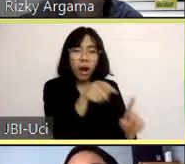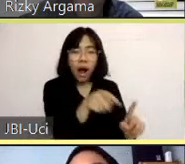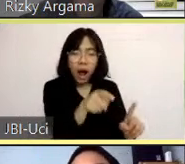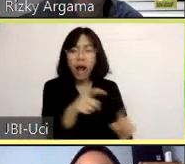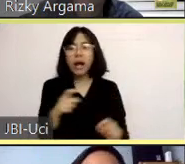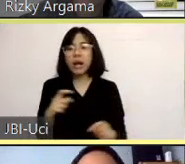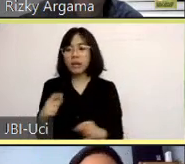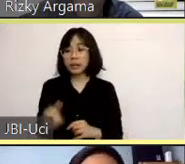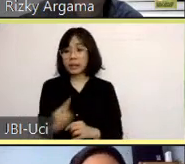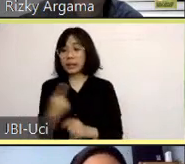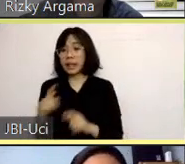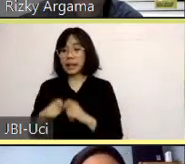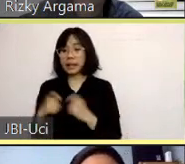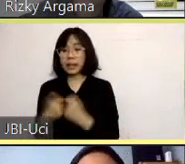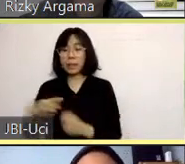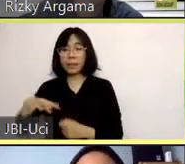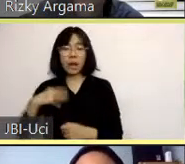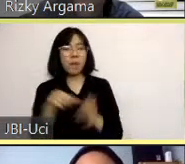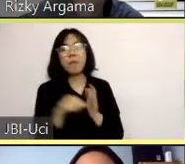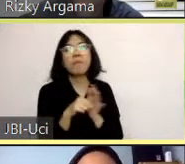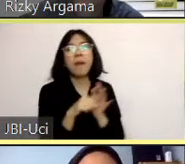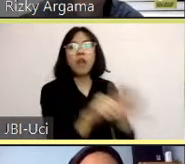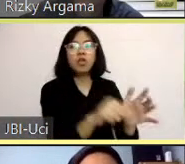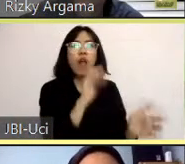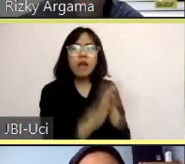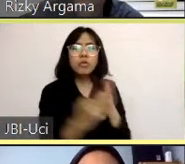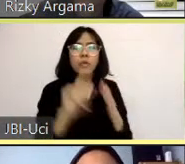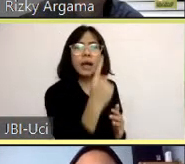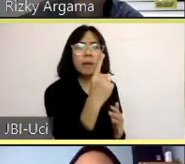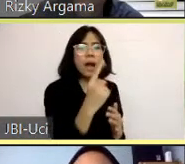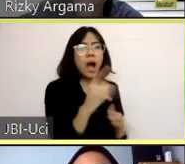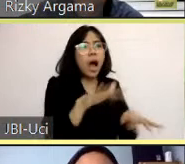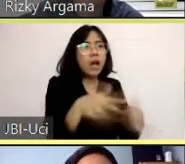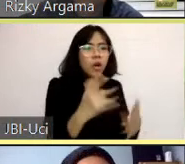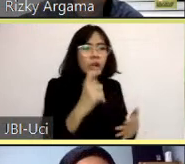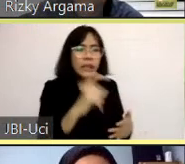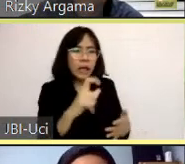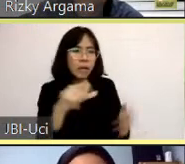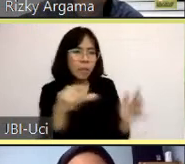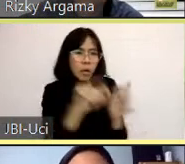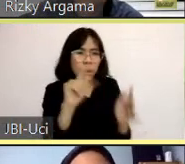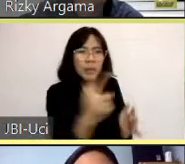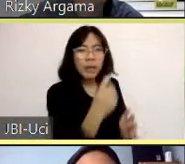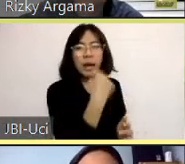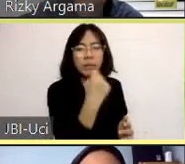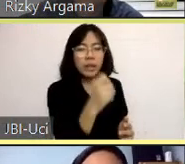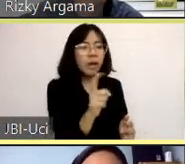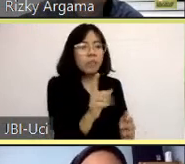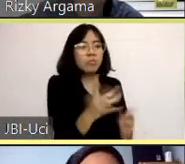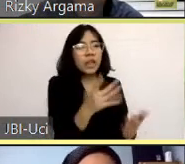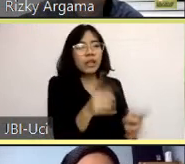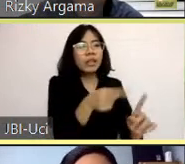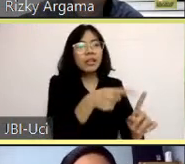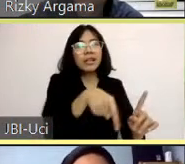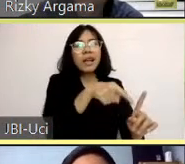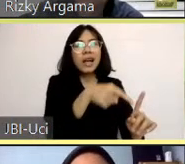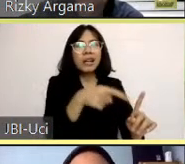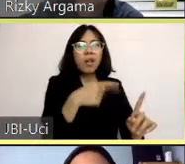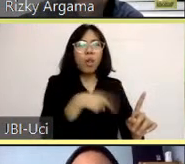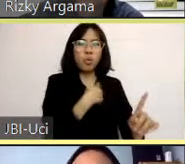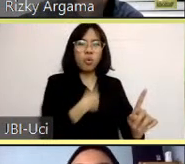atau ini nggak bisa ditolongin dengan tindakan pertama, perlu ada rujukan ke rumah sakit atau klinik terdekat kayak